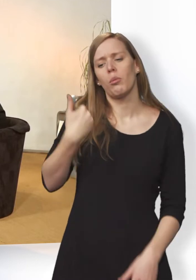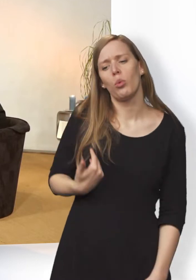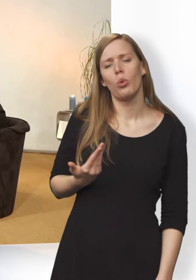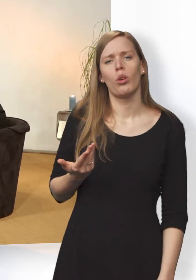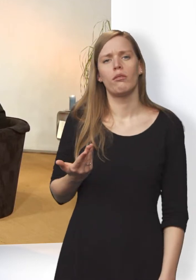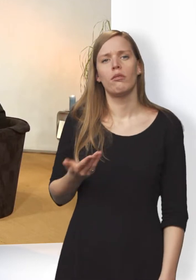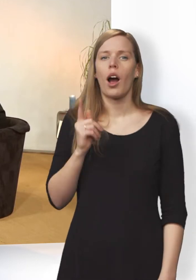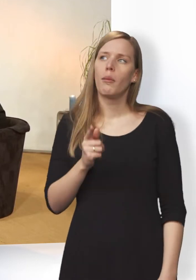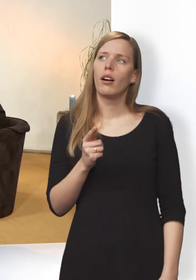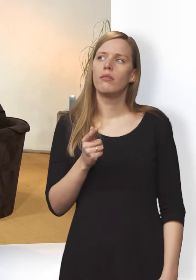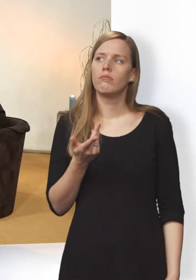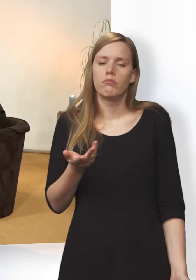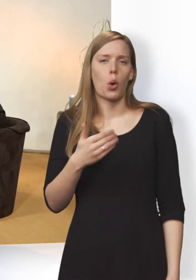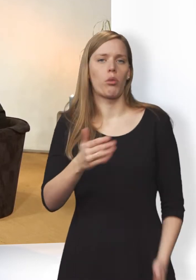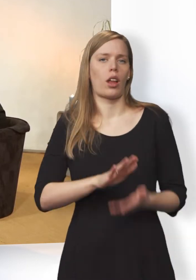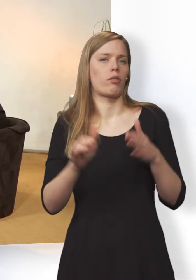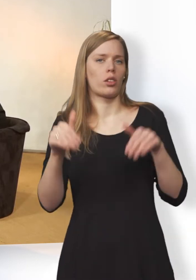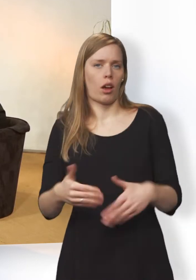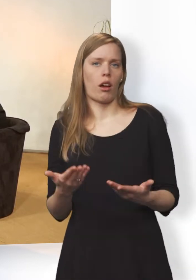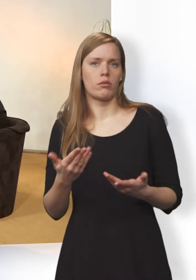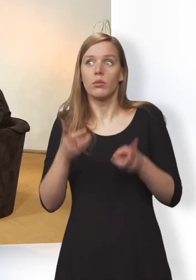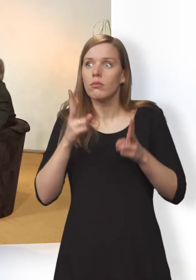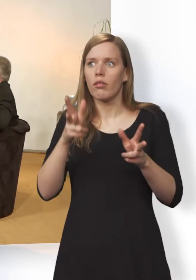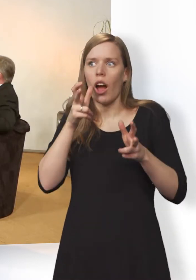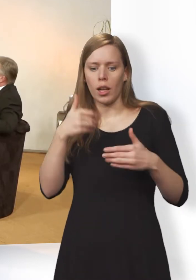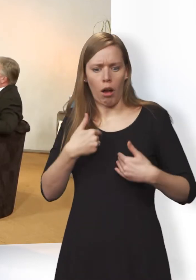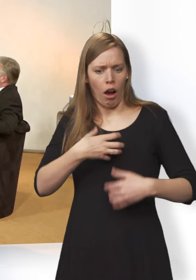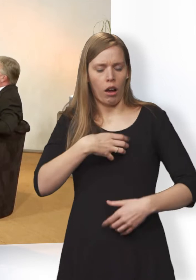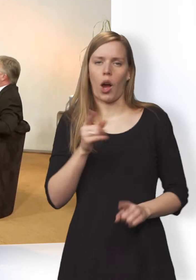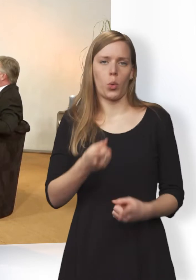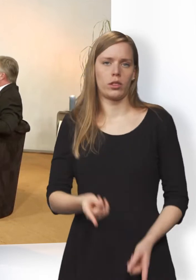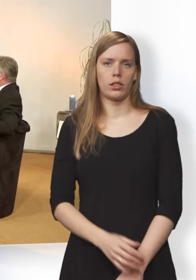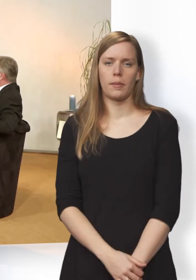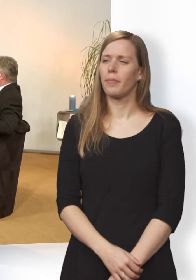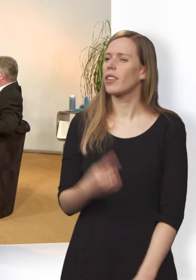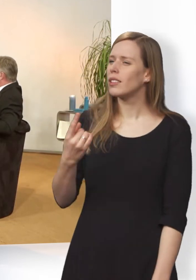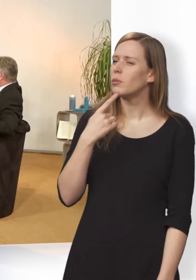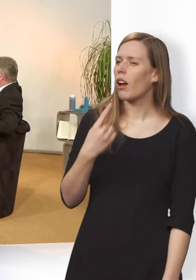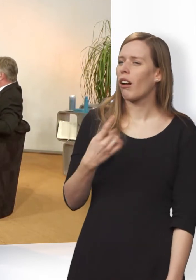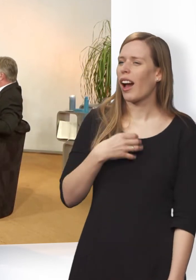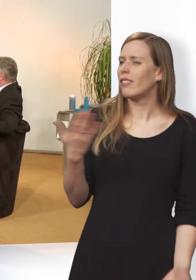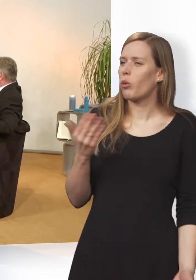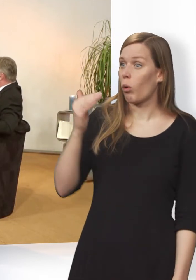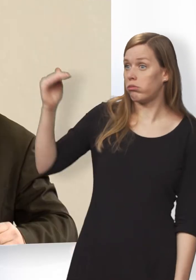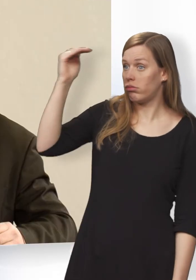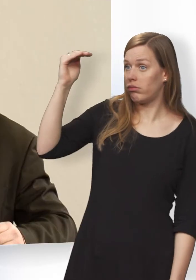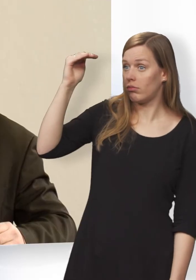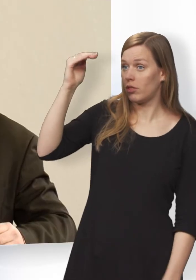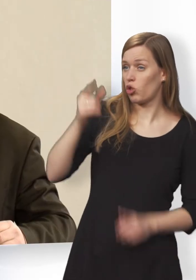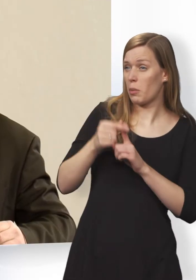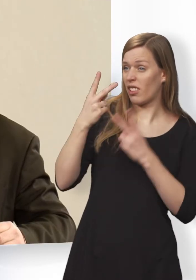oft ist sie einfach nicht nehmen wo würden sie nur sagen hängt die krankheit hängt die aber dass sigrid